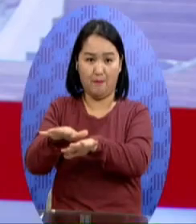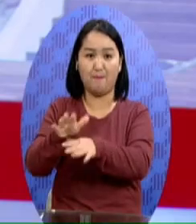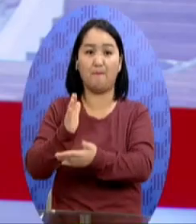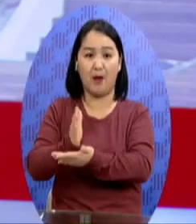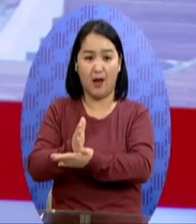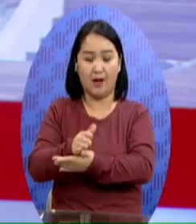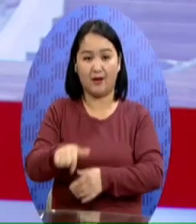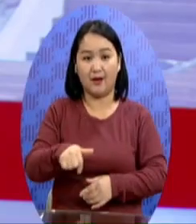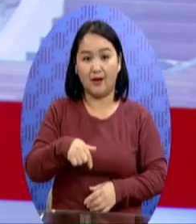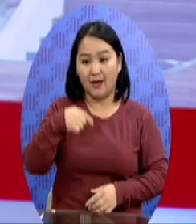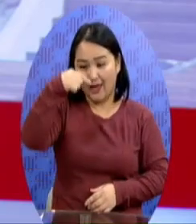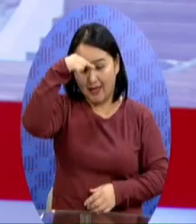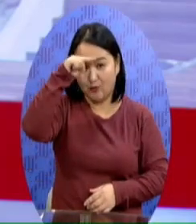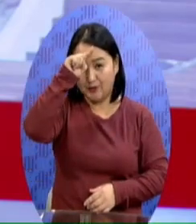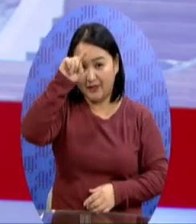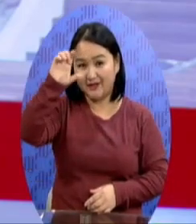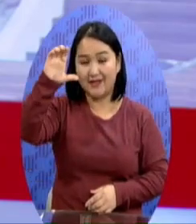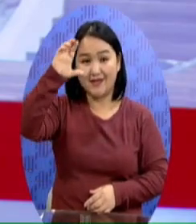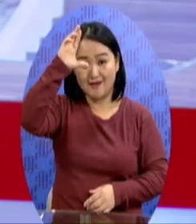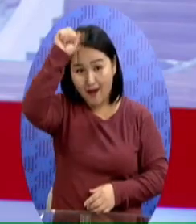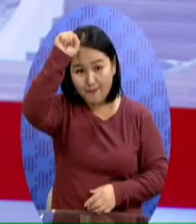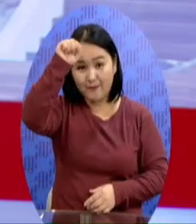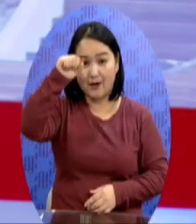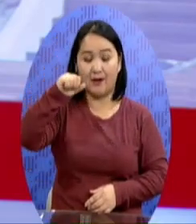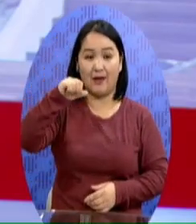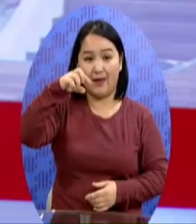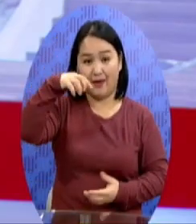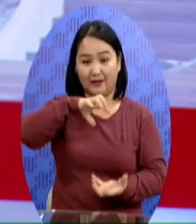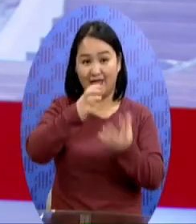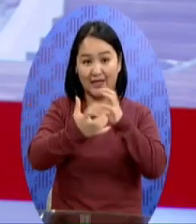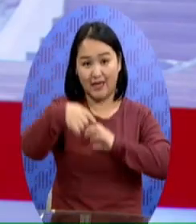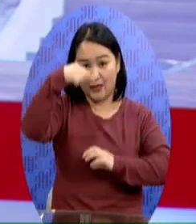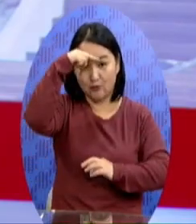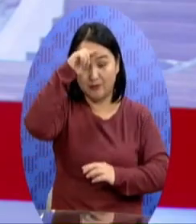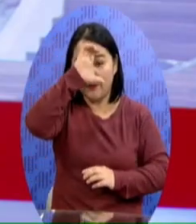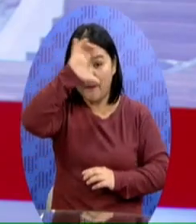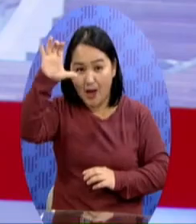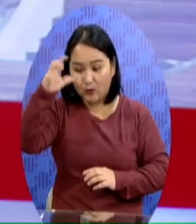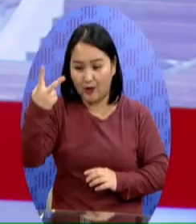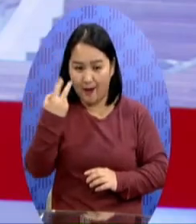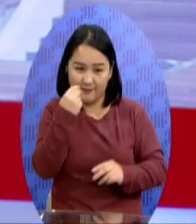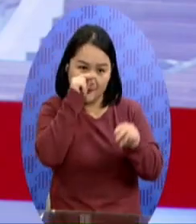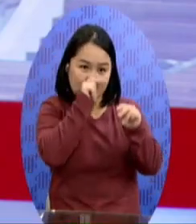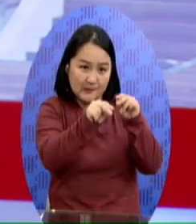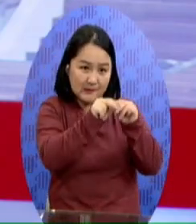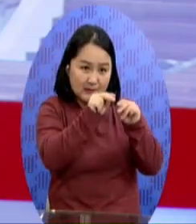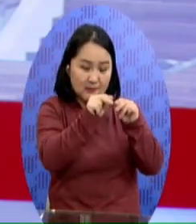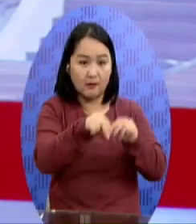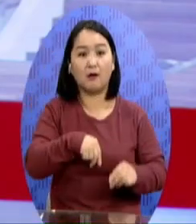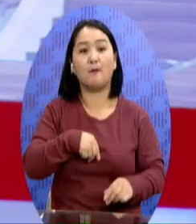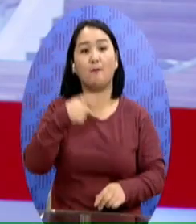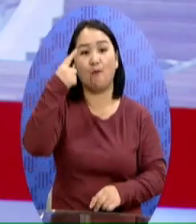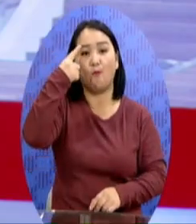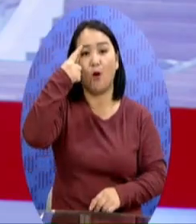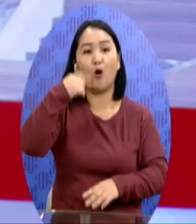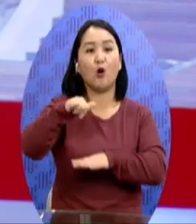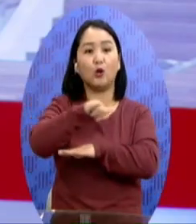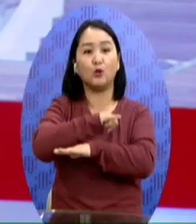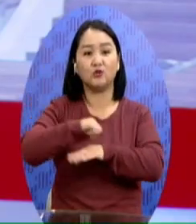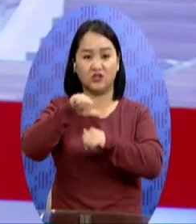яам Австралийн дэлхийн эрүүл мэндийн байгууллагын дүрмийн хэрэгжүүлэгч байгууллагатай холбогдсон нягтлан шалгахад Монгол улсын иргэн шинэ